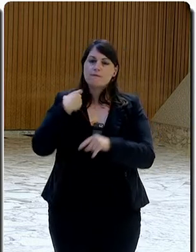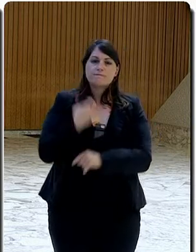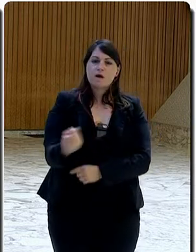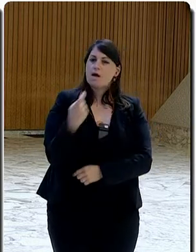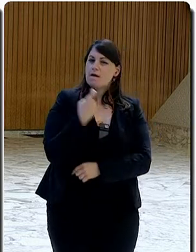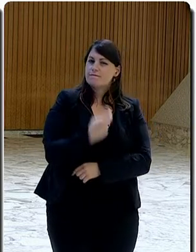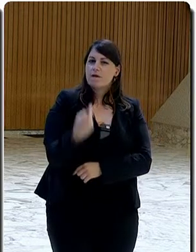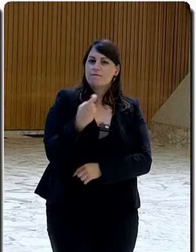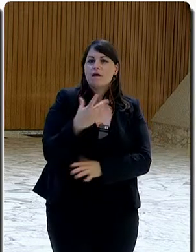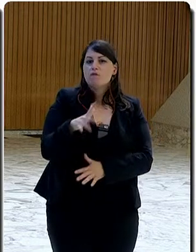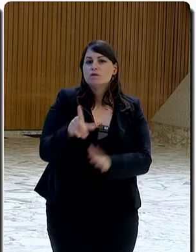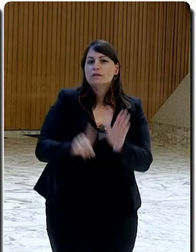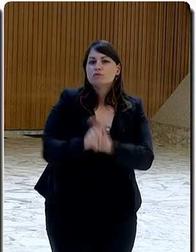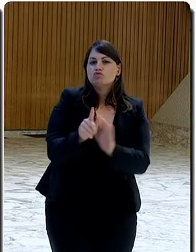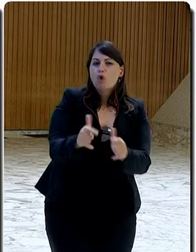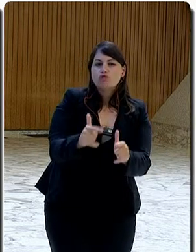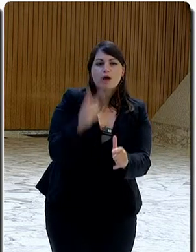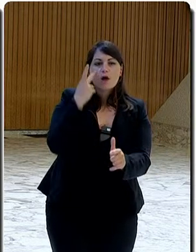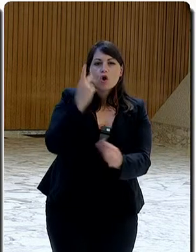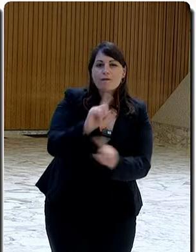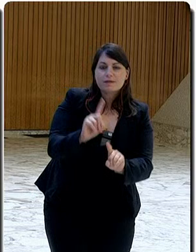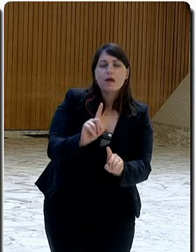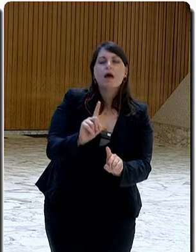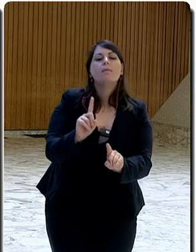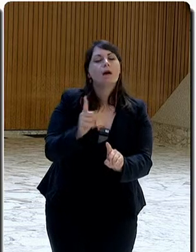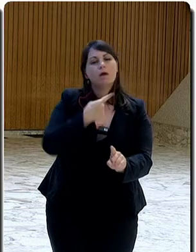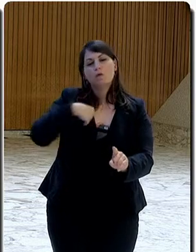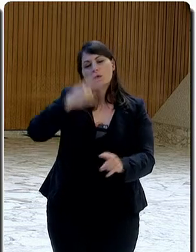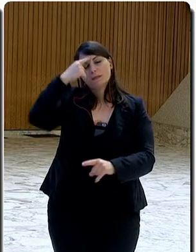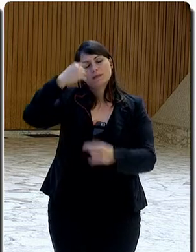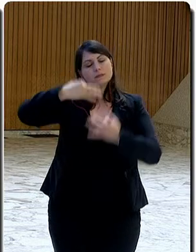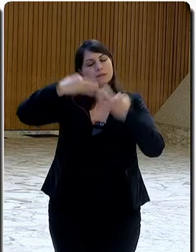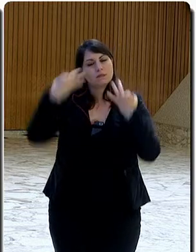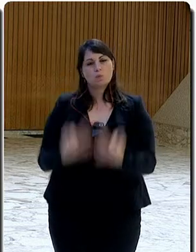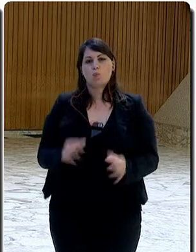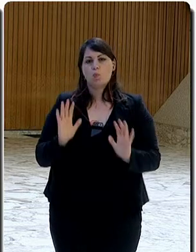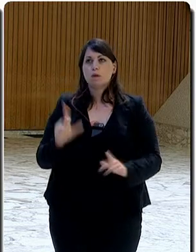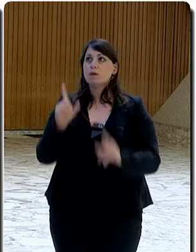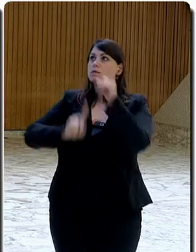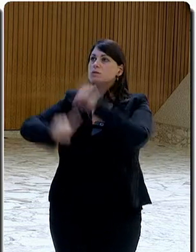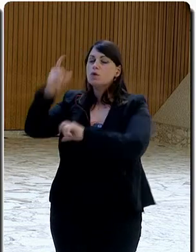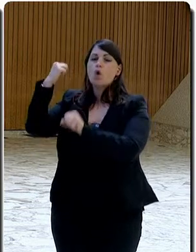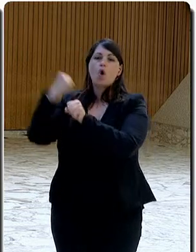ma siamo certi che Dio opera misteriosamente per il bene dei suoi figli.